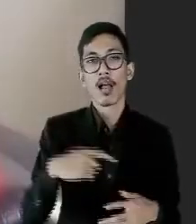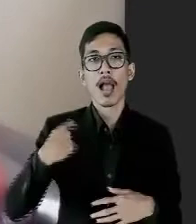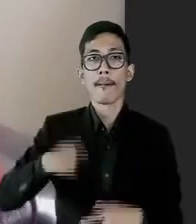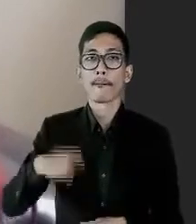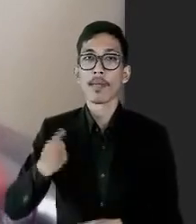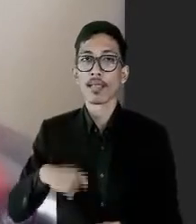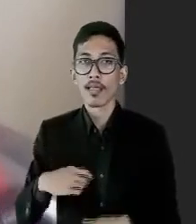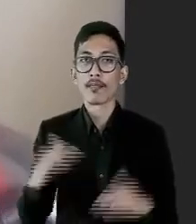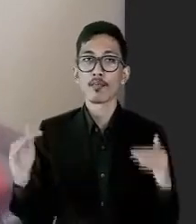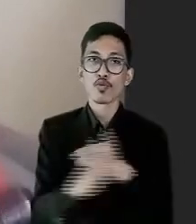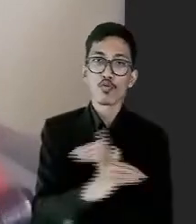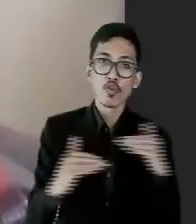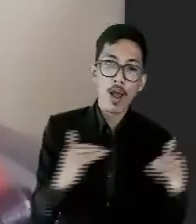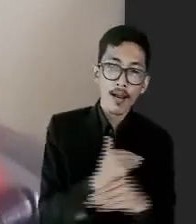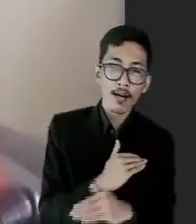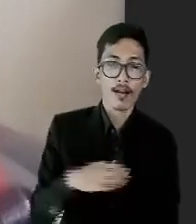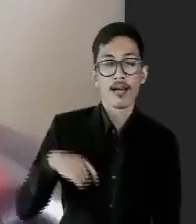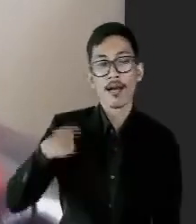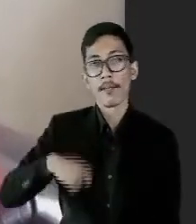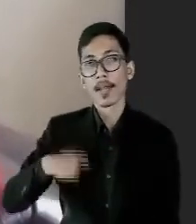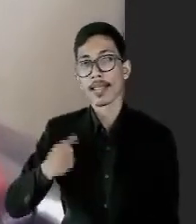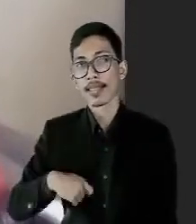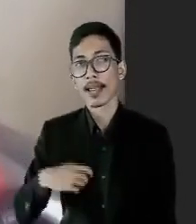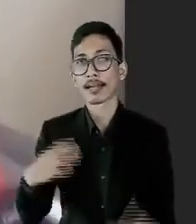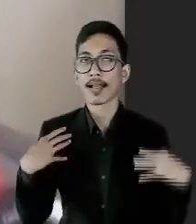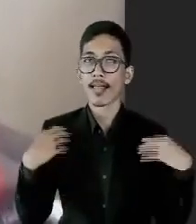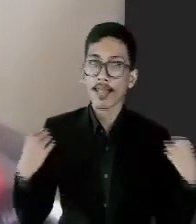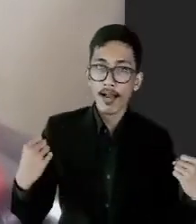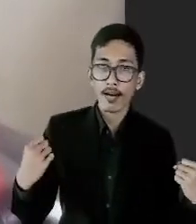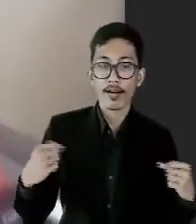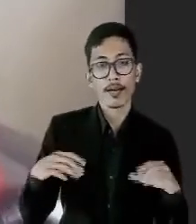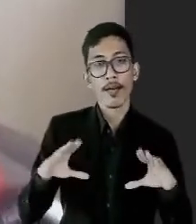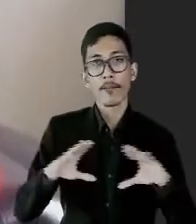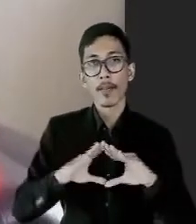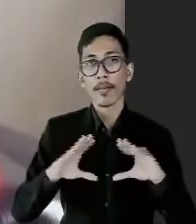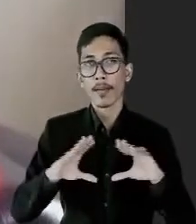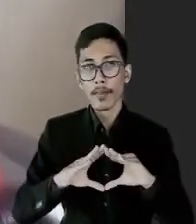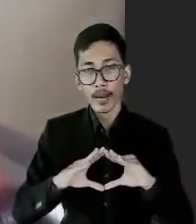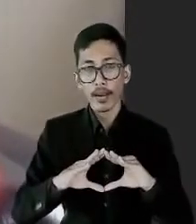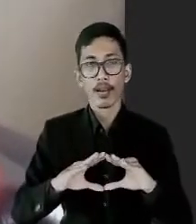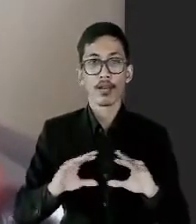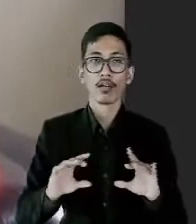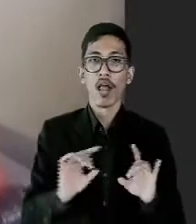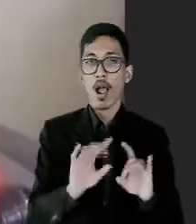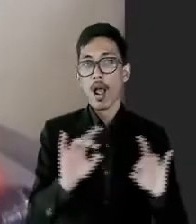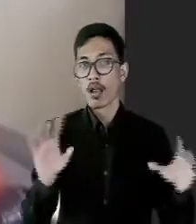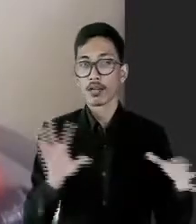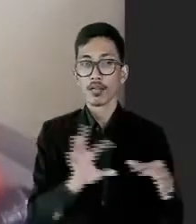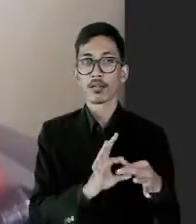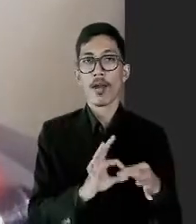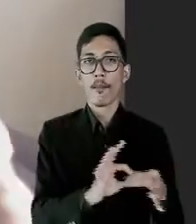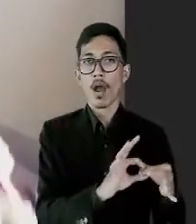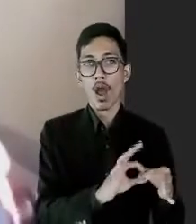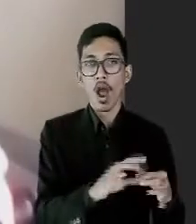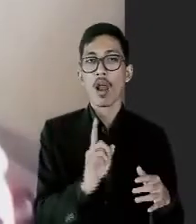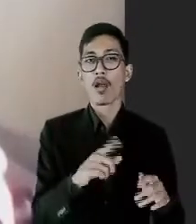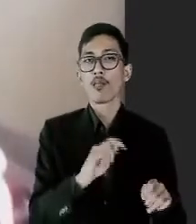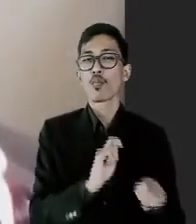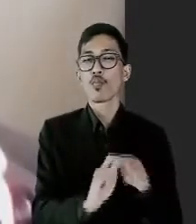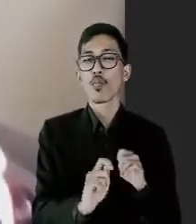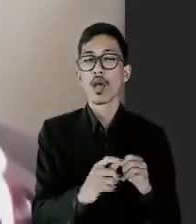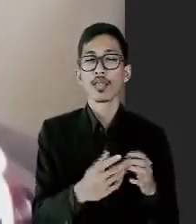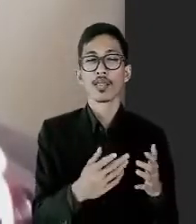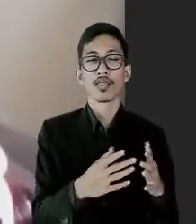Perhubungan, Badan Nasional Penanggulangan Bencana, dengan PT Pelni melalui program isolasi